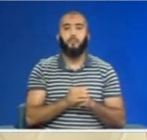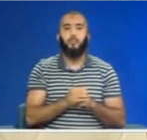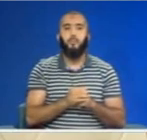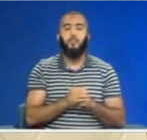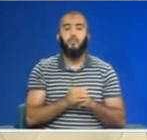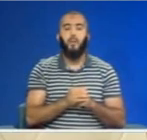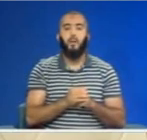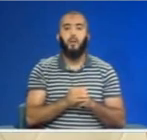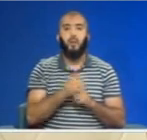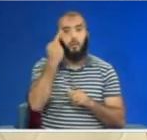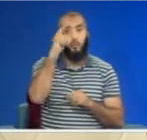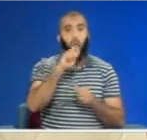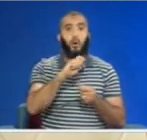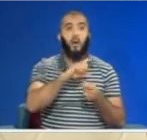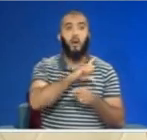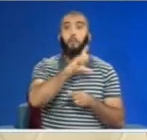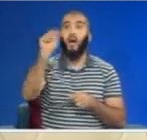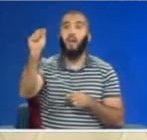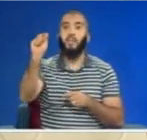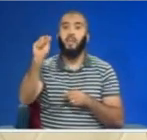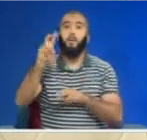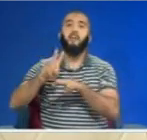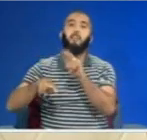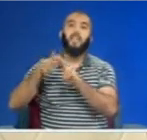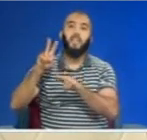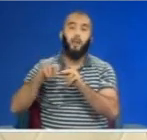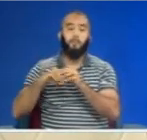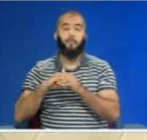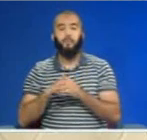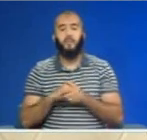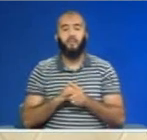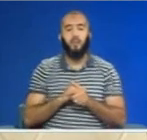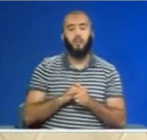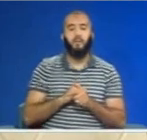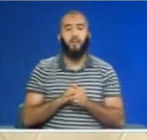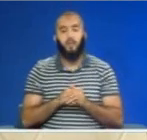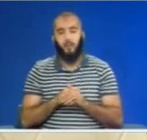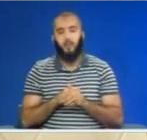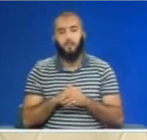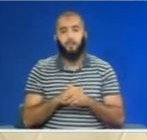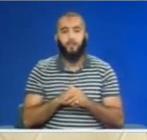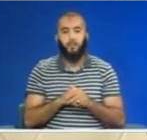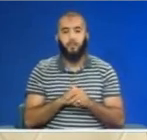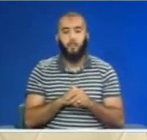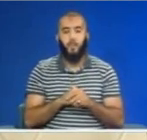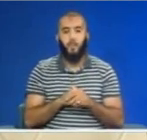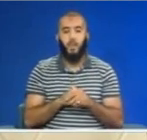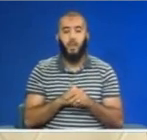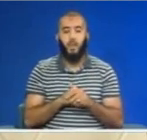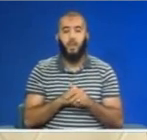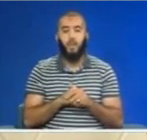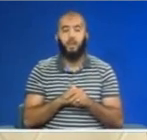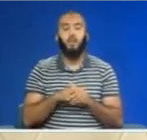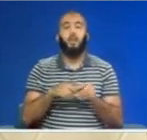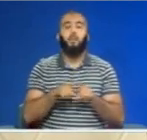الله تعالى عنه وهو خليفة، وجمع معه ثلة من الصحابة الكبار الذين عايشوا النبي صلى